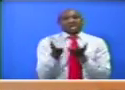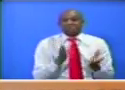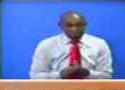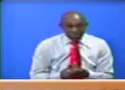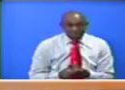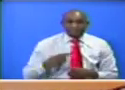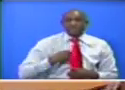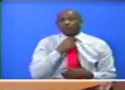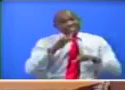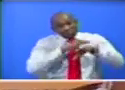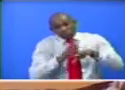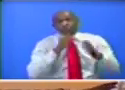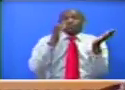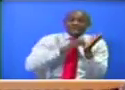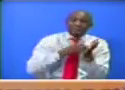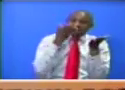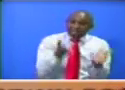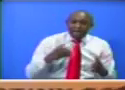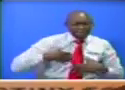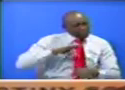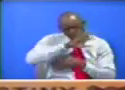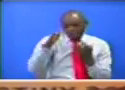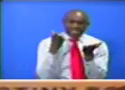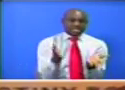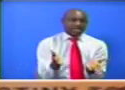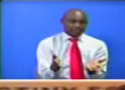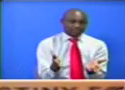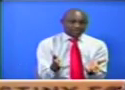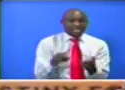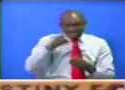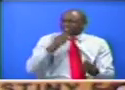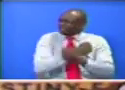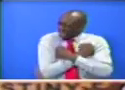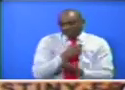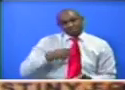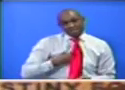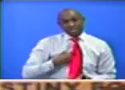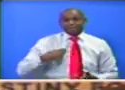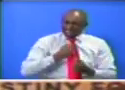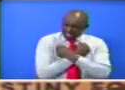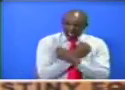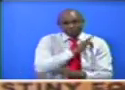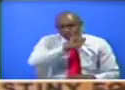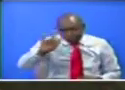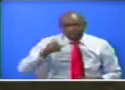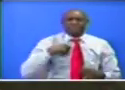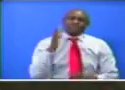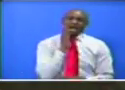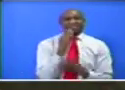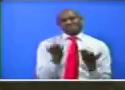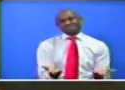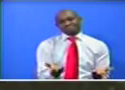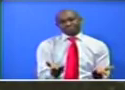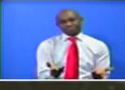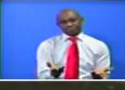Napendanga Kikuyu, Mkamba, watu wote at least. Na wananipenda. juu mimi nawapenda na mimi ni mama. A